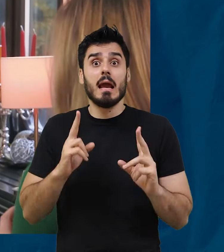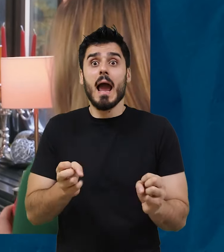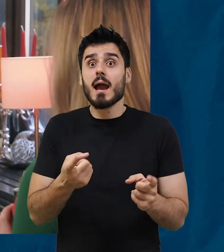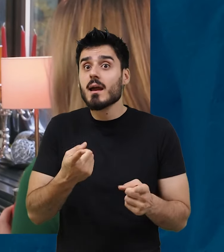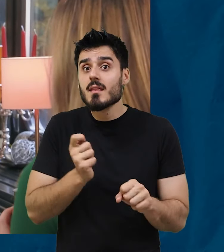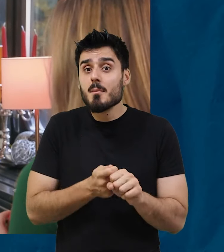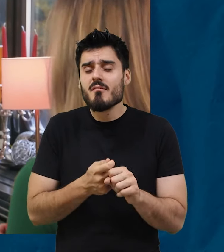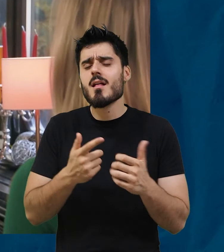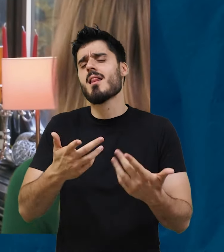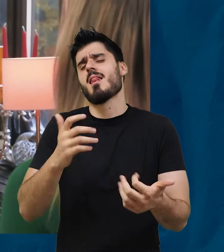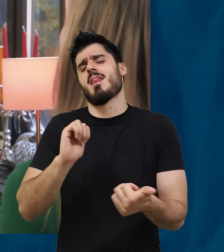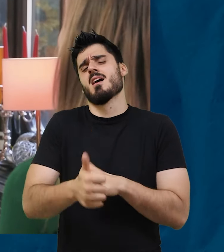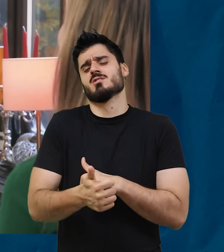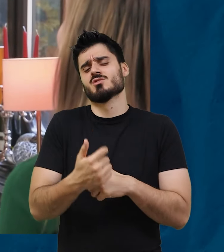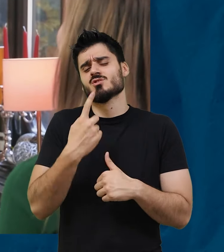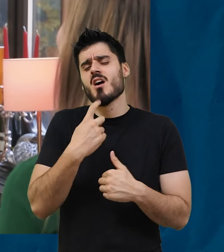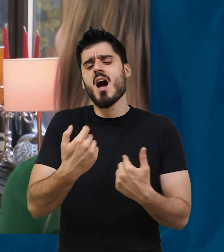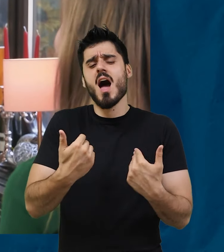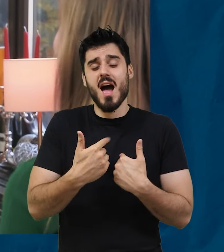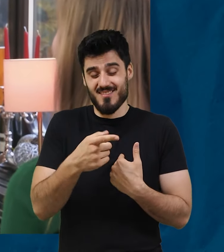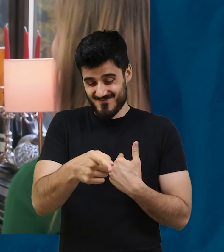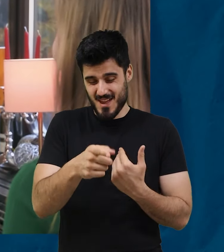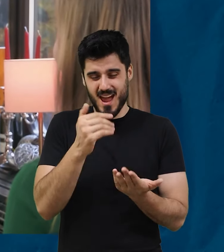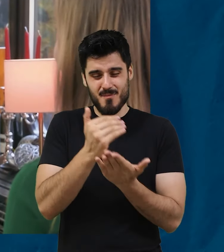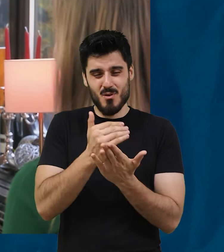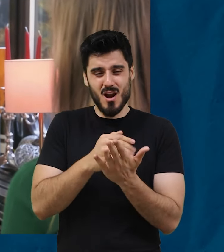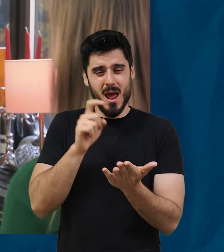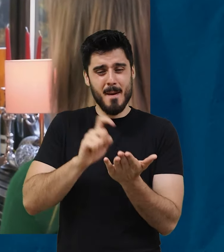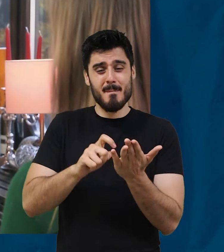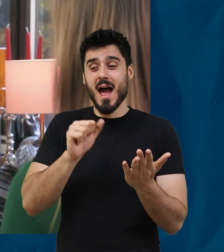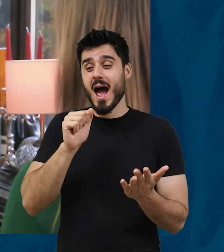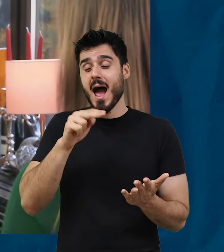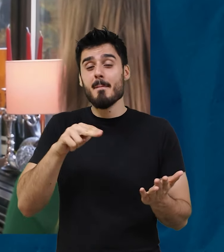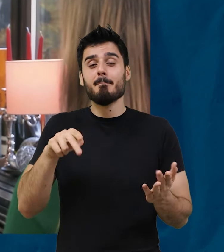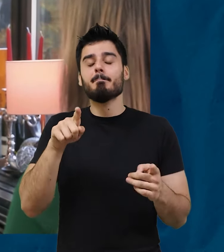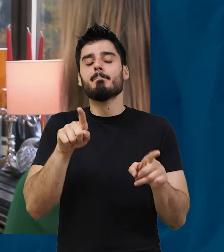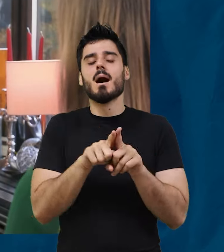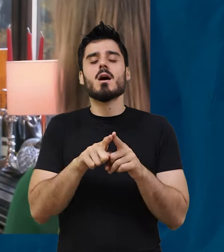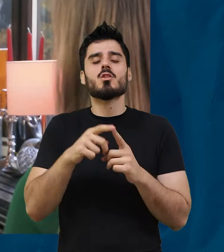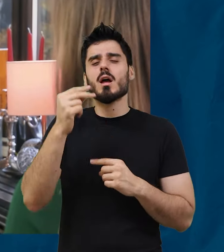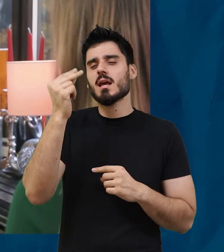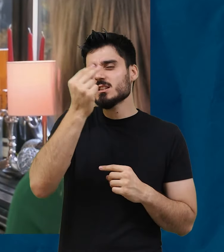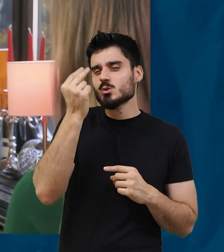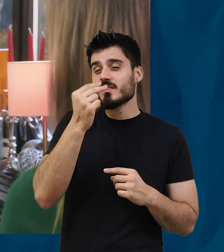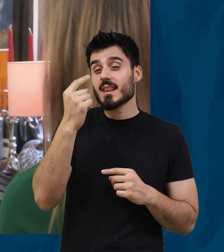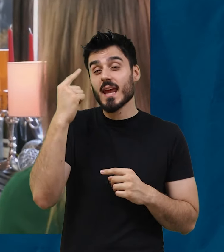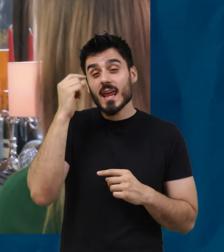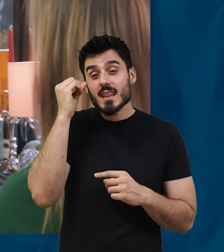това? Много просто, защото Ask Please е перфектната комбинация от изкуствен интелект и човешка